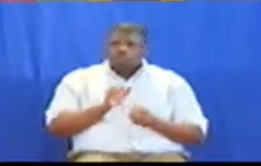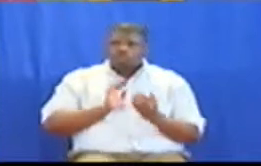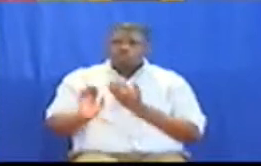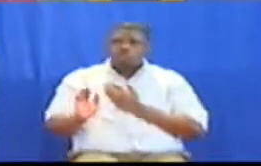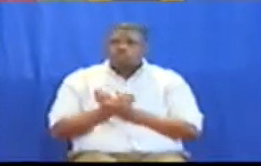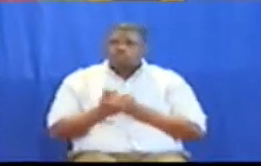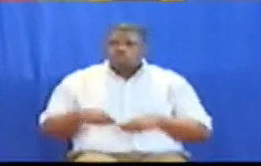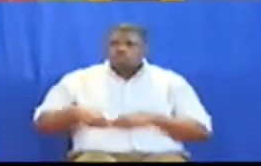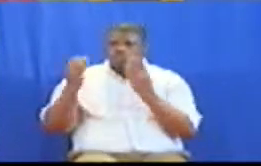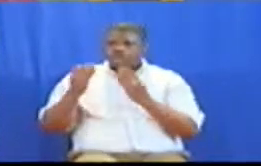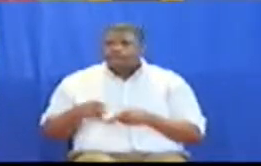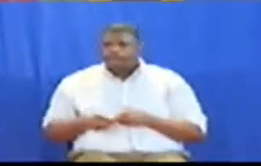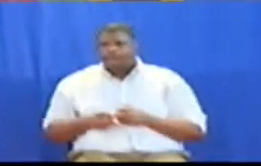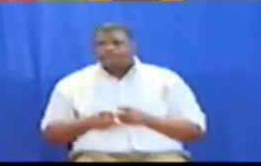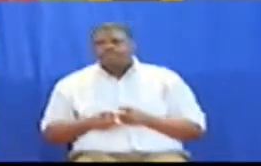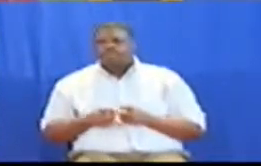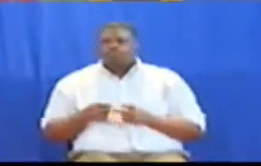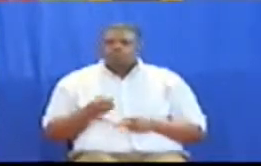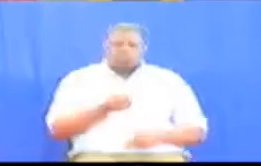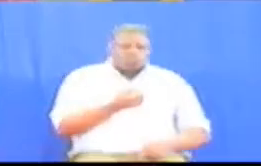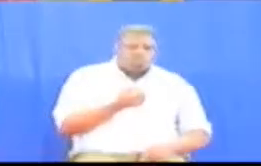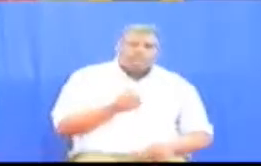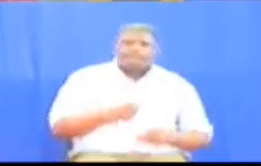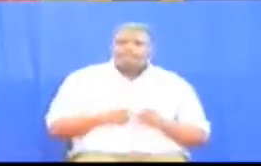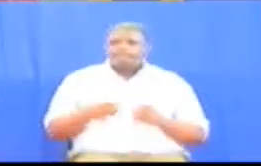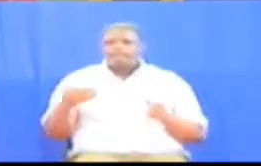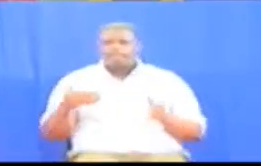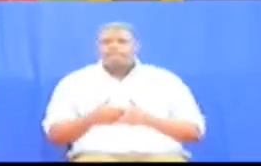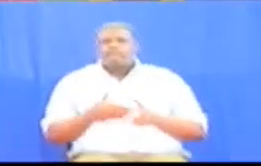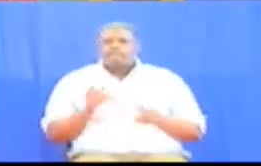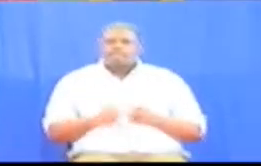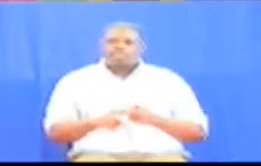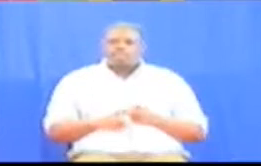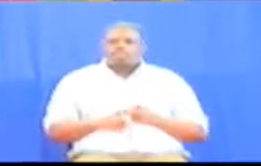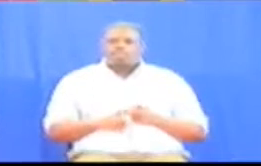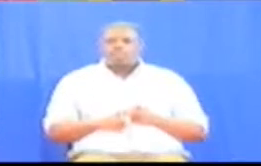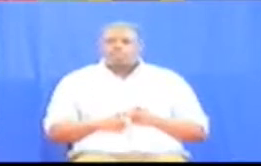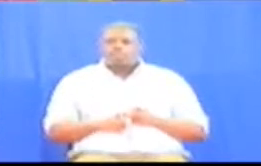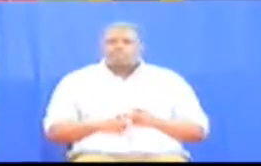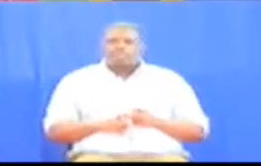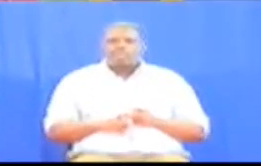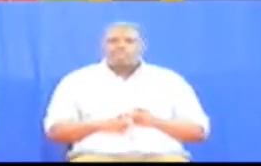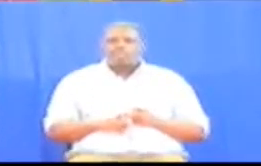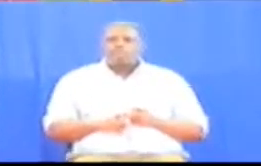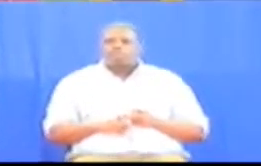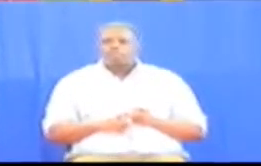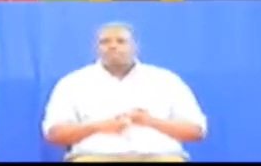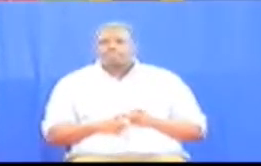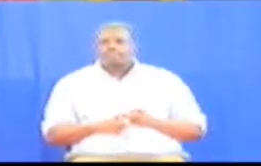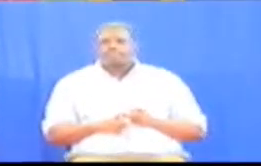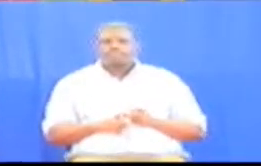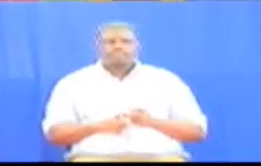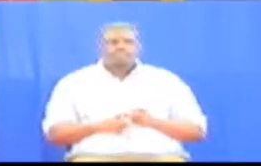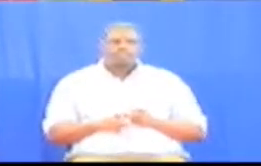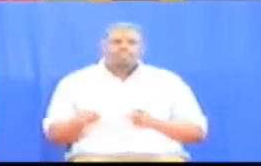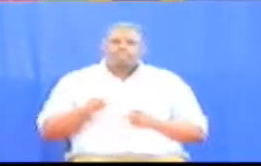mazao yao, zile dengu, ufuta, nini, eti mpaka kwenye wakauze kwenye chama cha ushirika. Embu ushirika wajipange